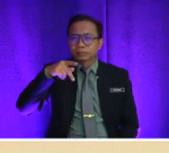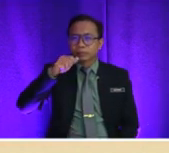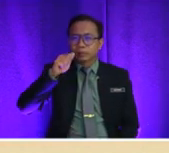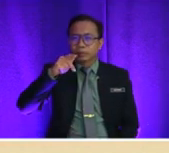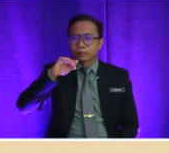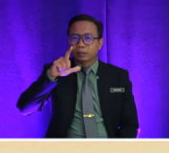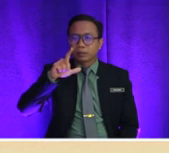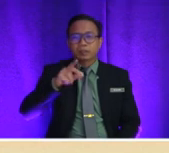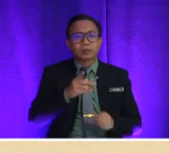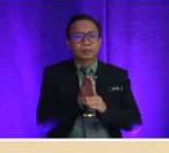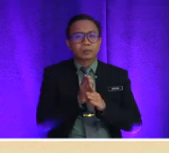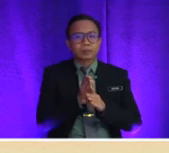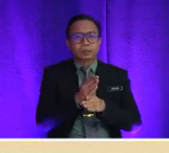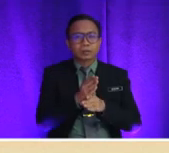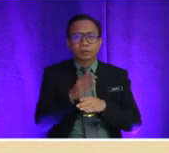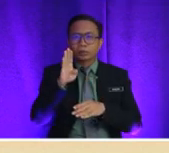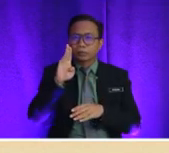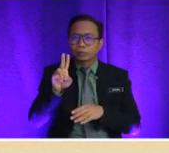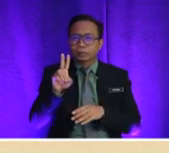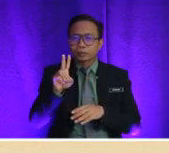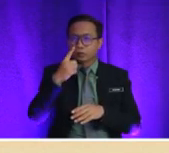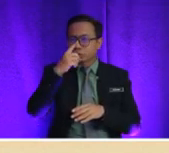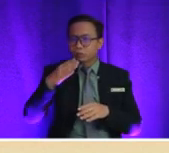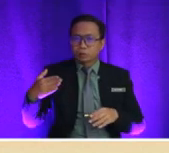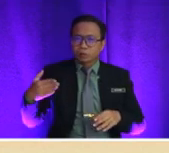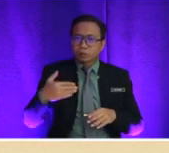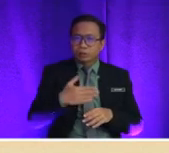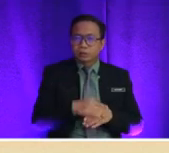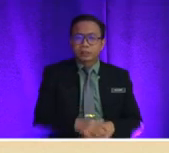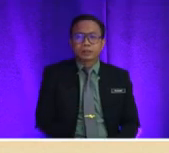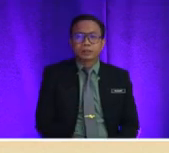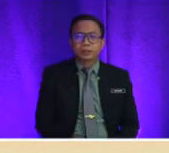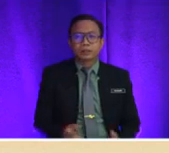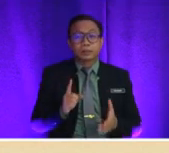berbentuk W baik untuk ikan Oke